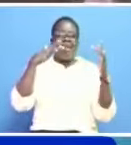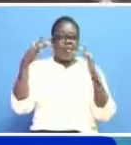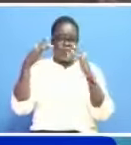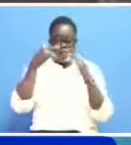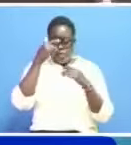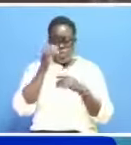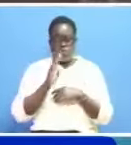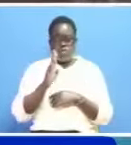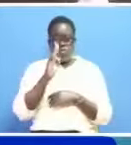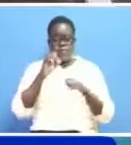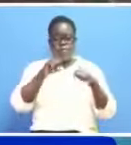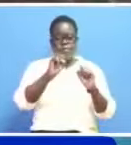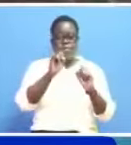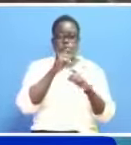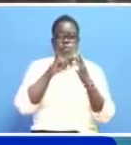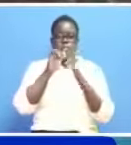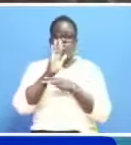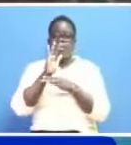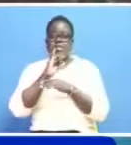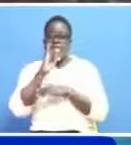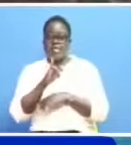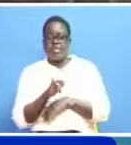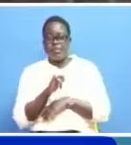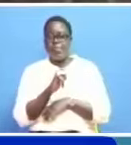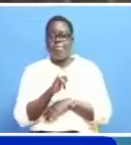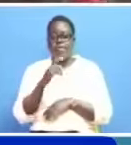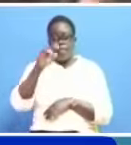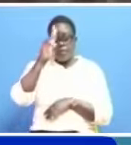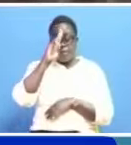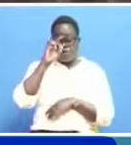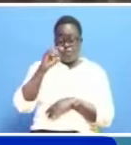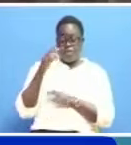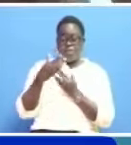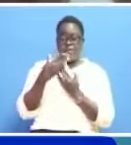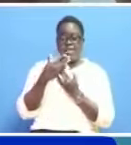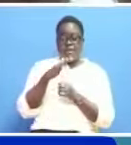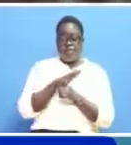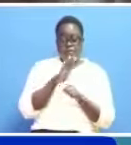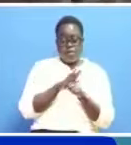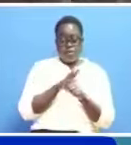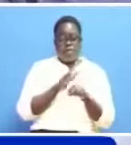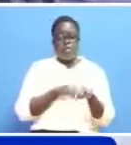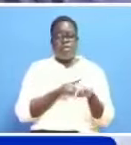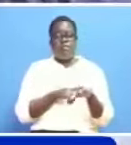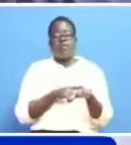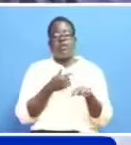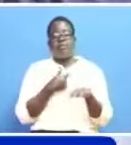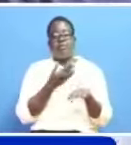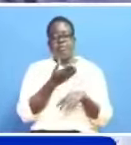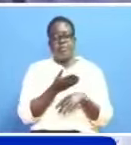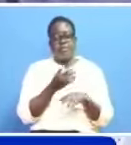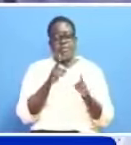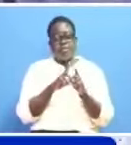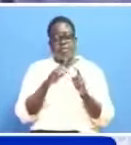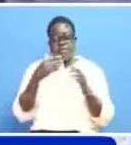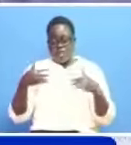So, what I'll urge is polisi tukue makini sana wakati wa kufanya mambo kama haya. Wanauwe vaa mwika